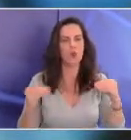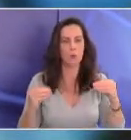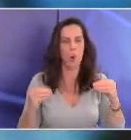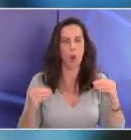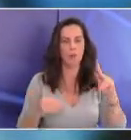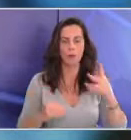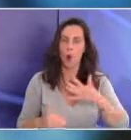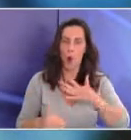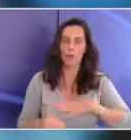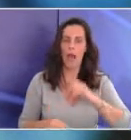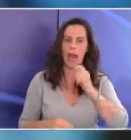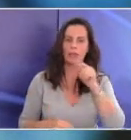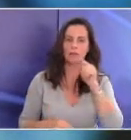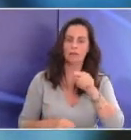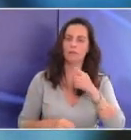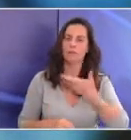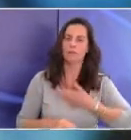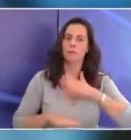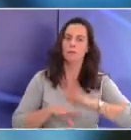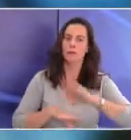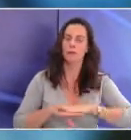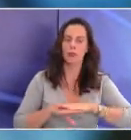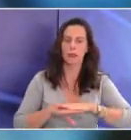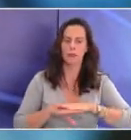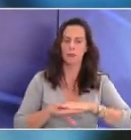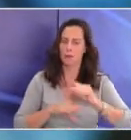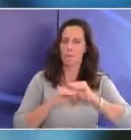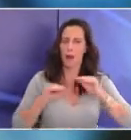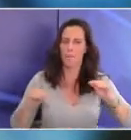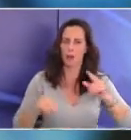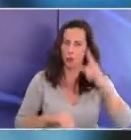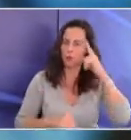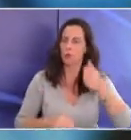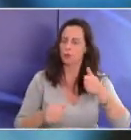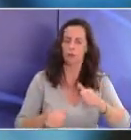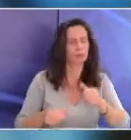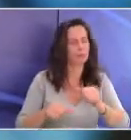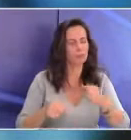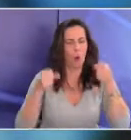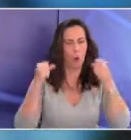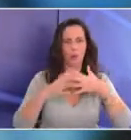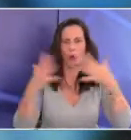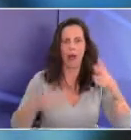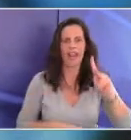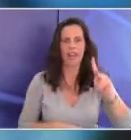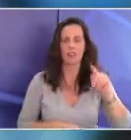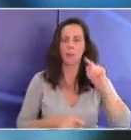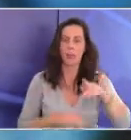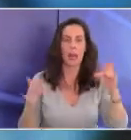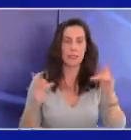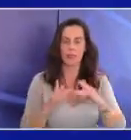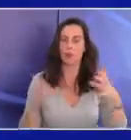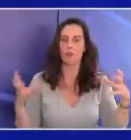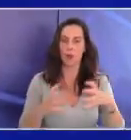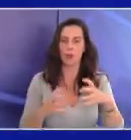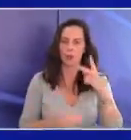קליבלנד מעוניינת לראיין את רייס לתפקיד המאמנת הראשית של הקבוצה. רייס ידועה כאוהדת ותיקה של הקליבלנד, שמגיעה למשחקים של